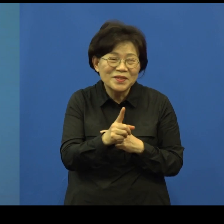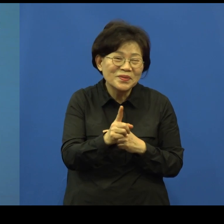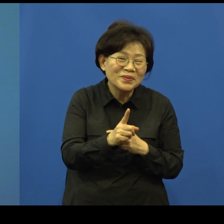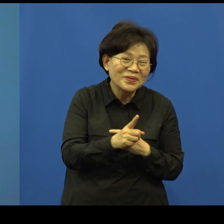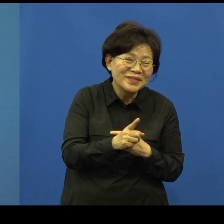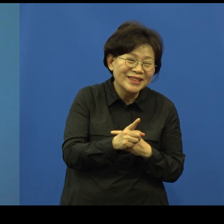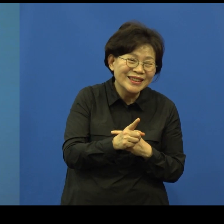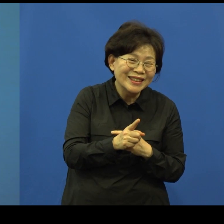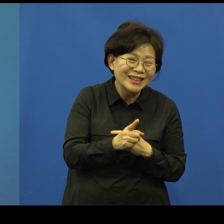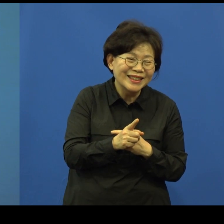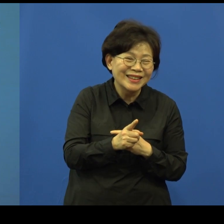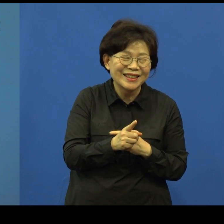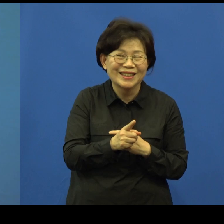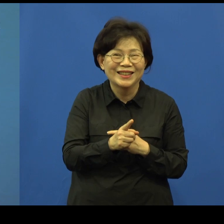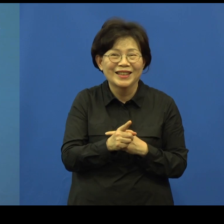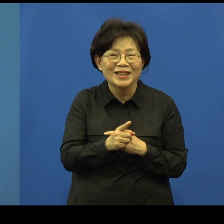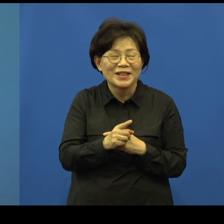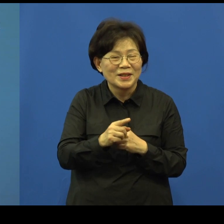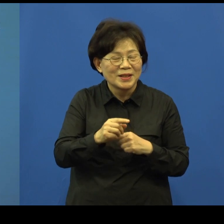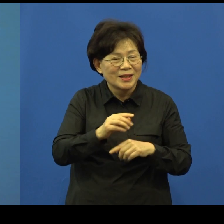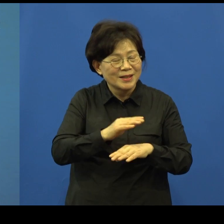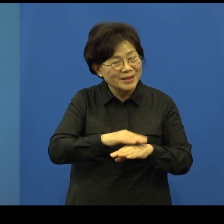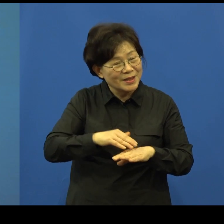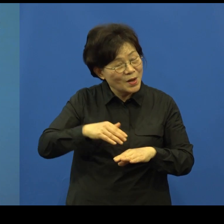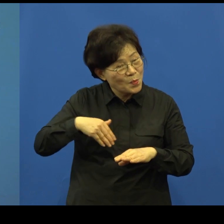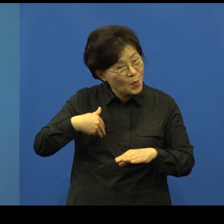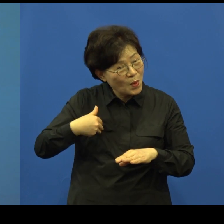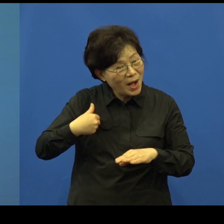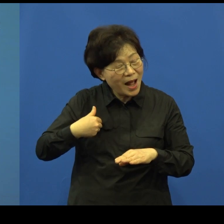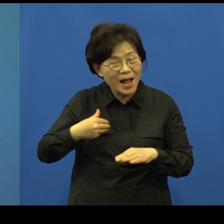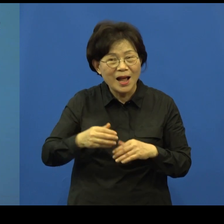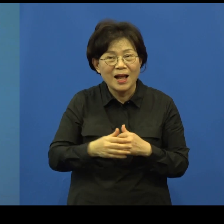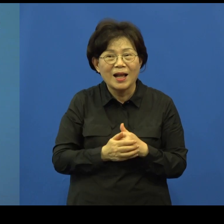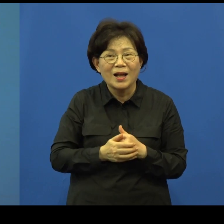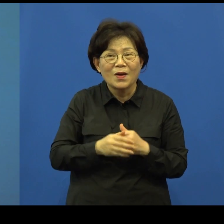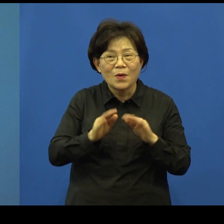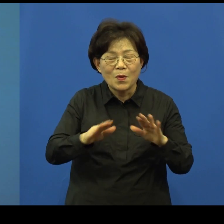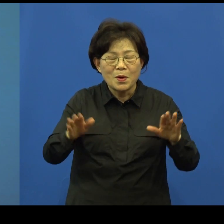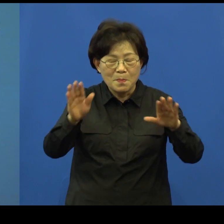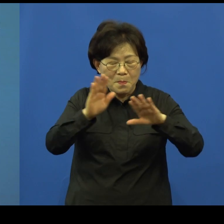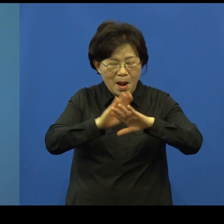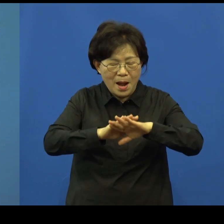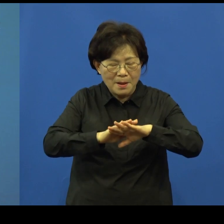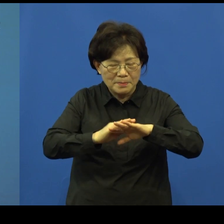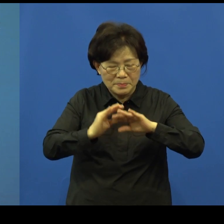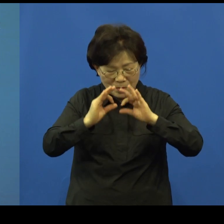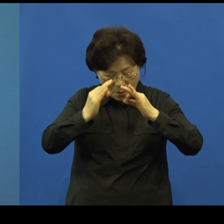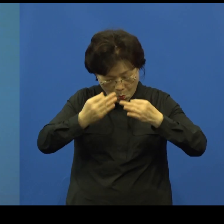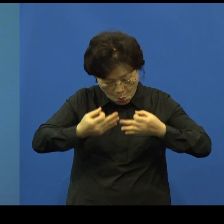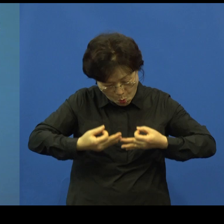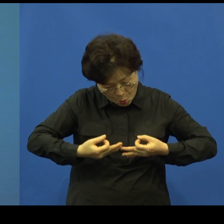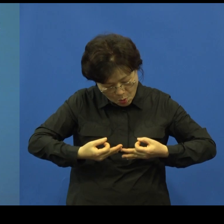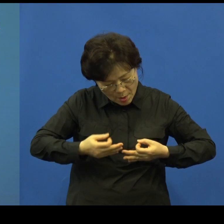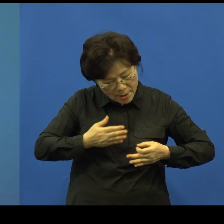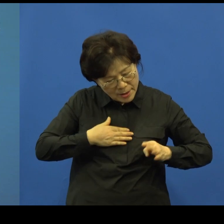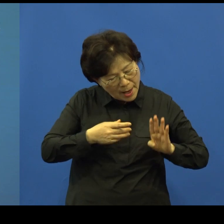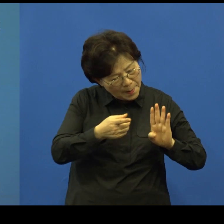그런 본인이 모를 수도 있는데 알 수도 있어요. 그래서 한번 오늘 밤에 점검을 해봐요. 나는 좀 부정적인